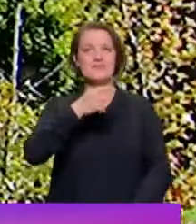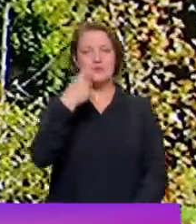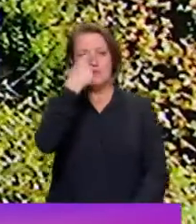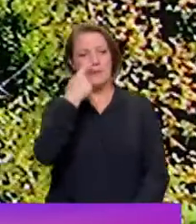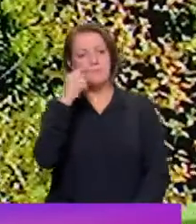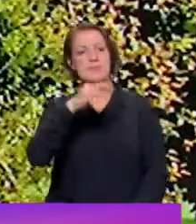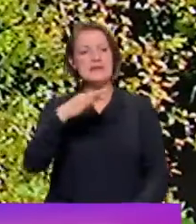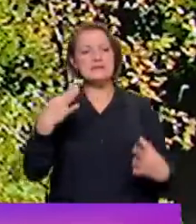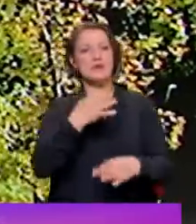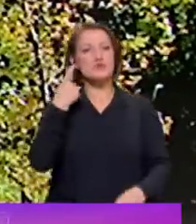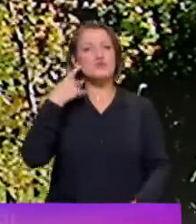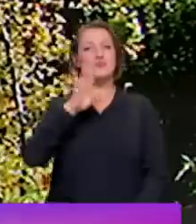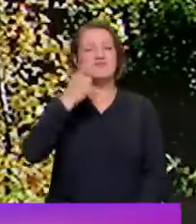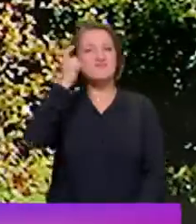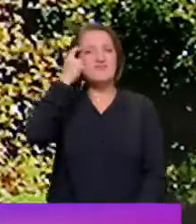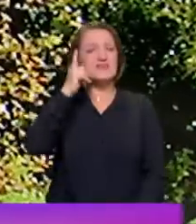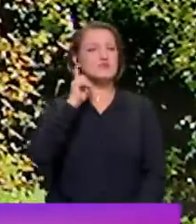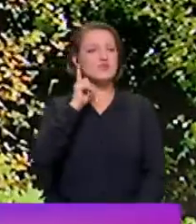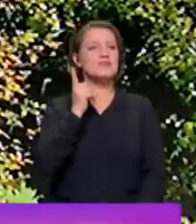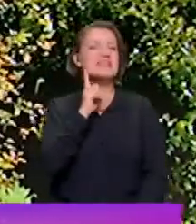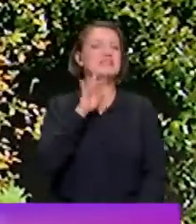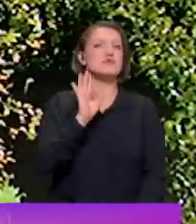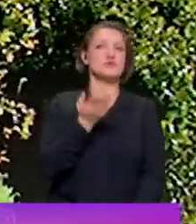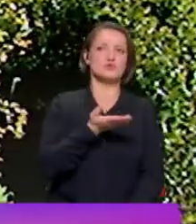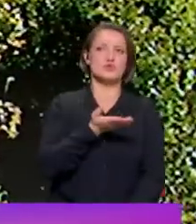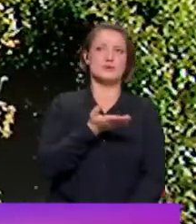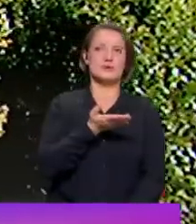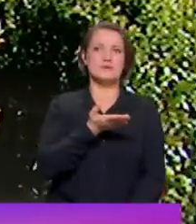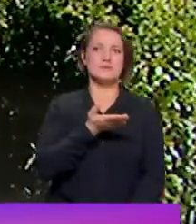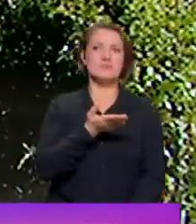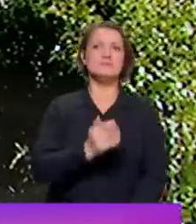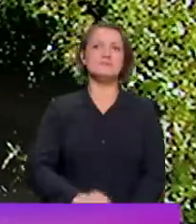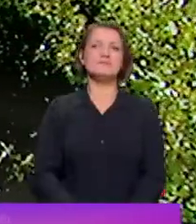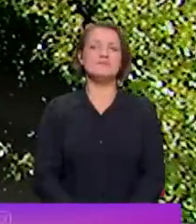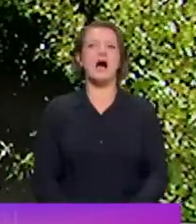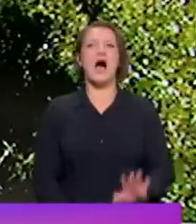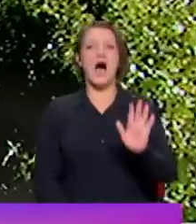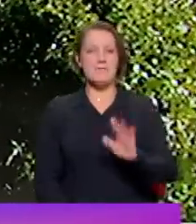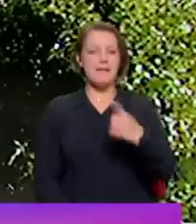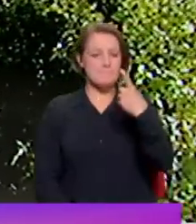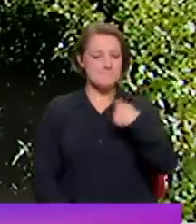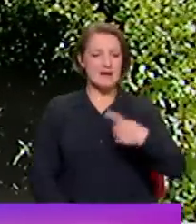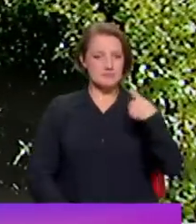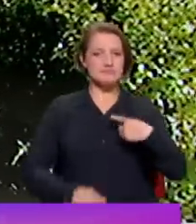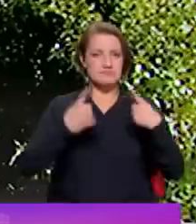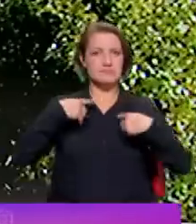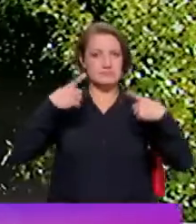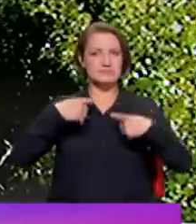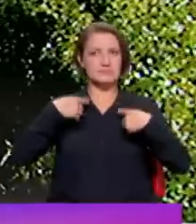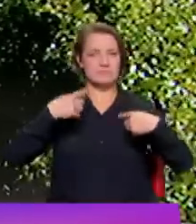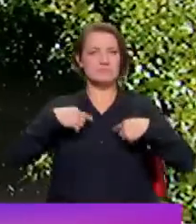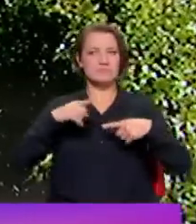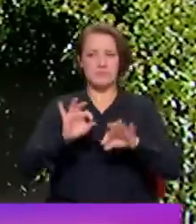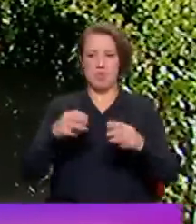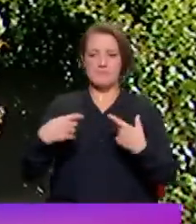bakmıyorsunuz saygı duymuyorsunuz fikrini duyup dinlemiyorsunuz dahi ama bakımlı olduğu zaman da